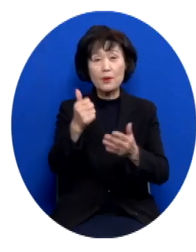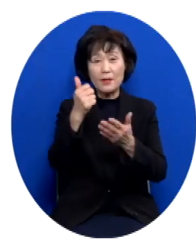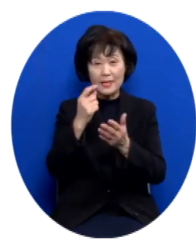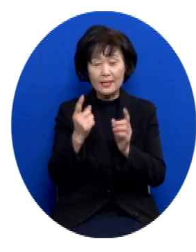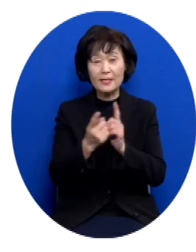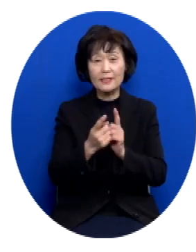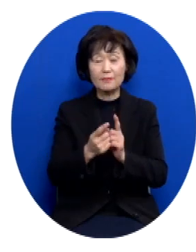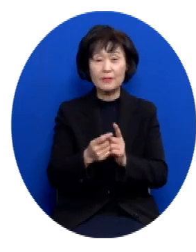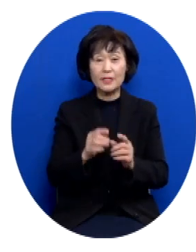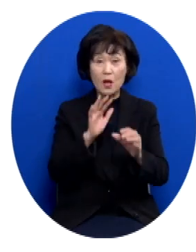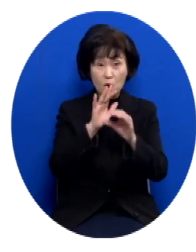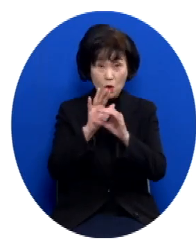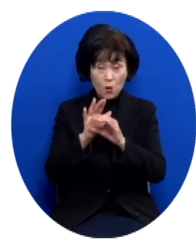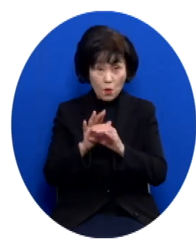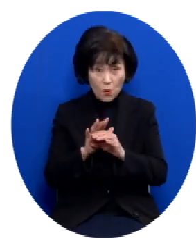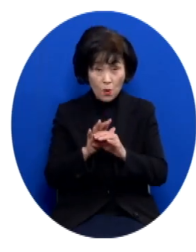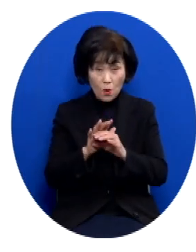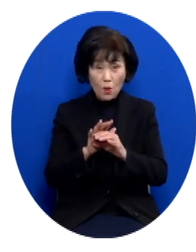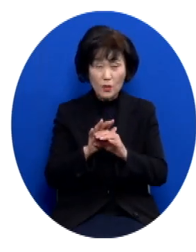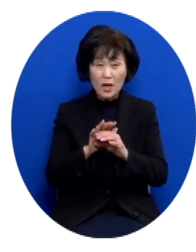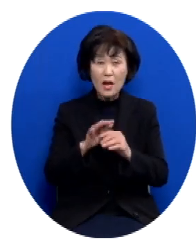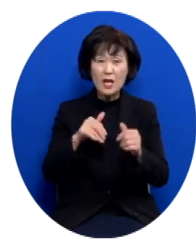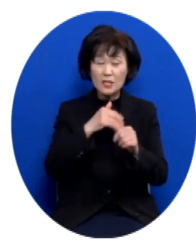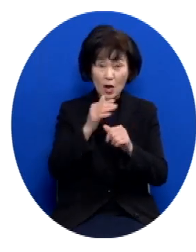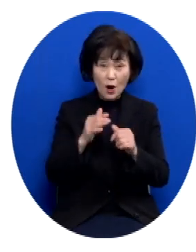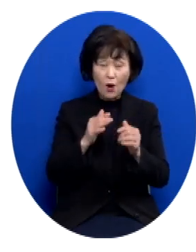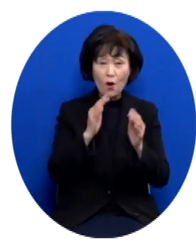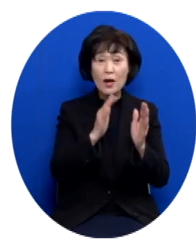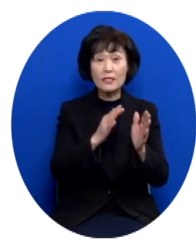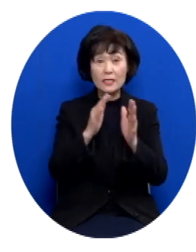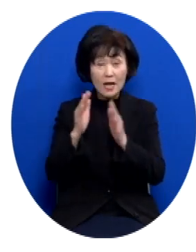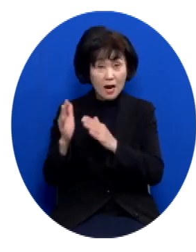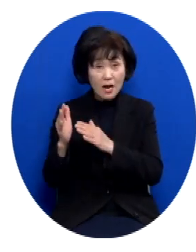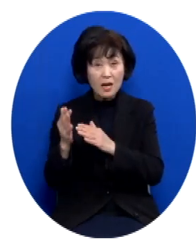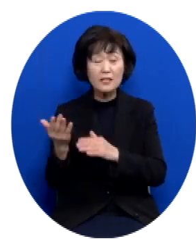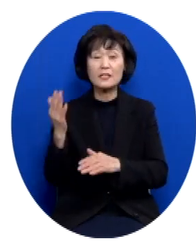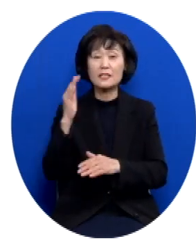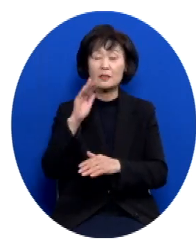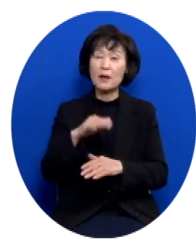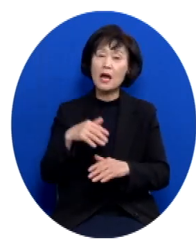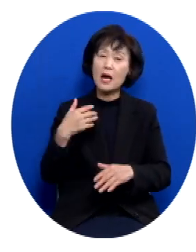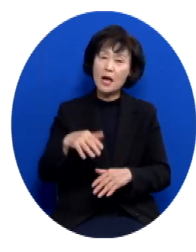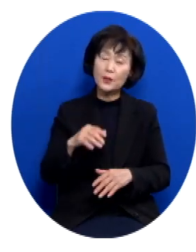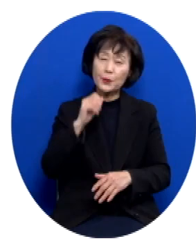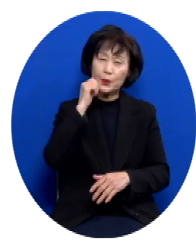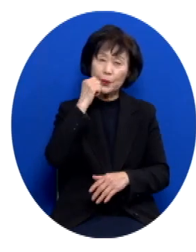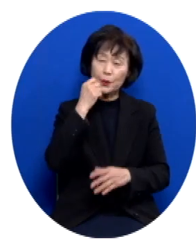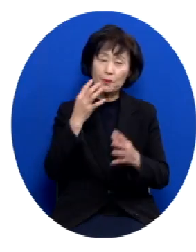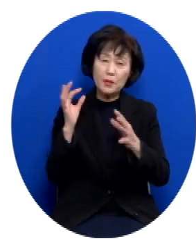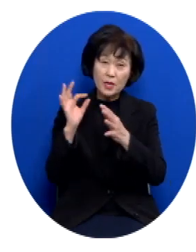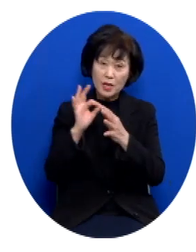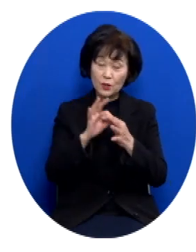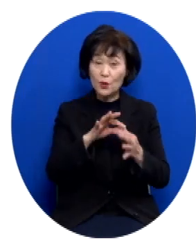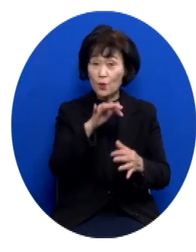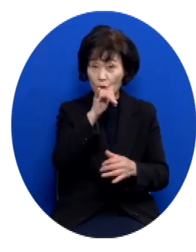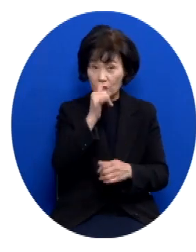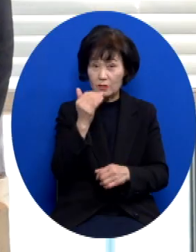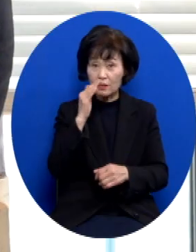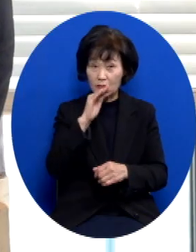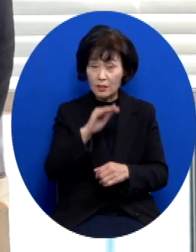코로나 팬데믹을 지나오면서 아직까지 그 여파가 남아있긴 하지만 굉장히 우리 사회가 어렵습니다.